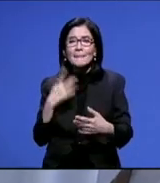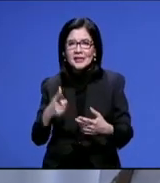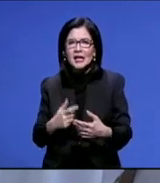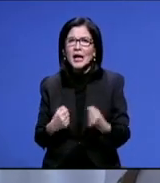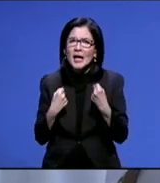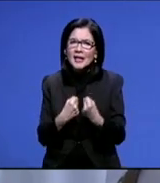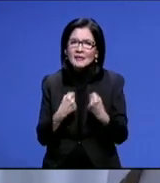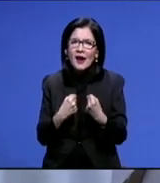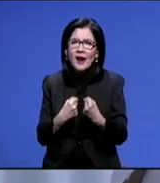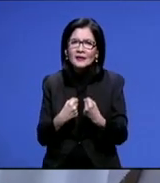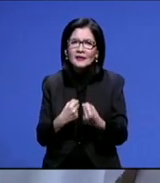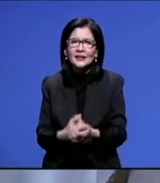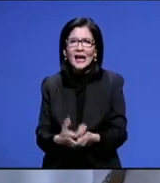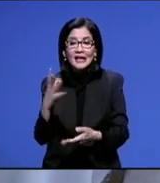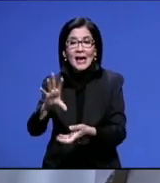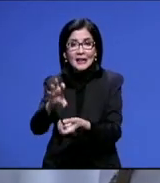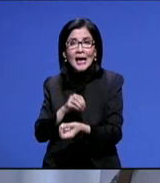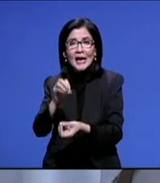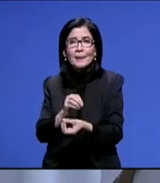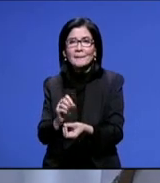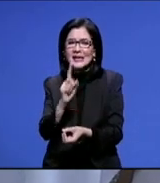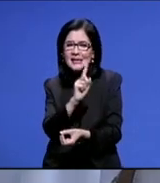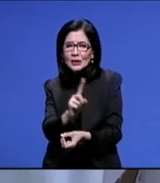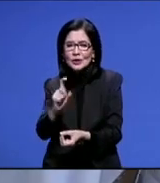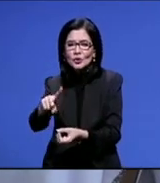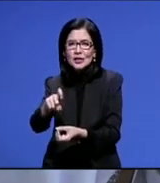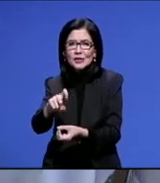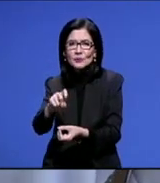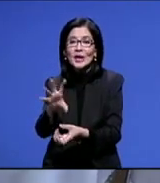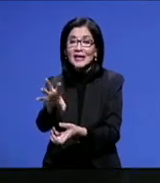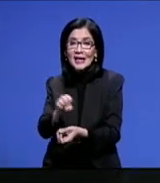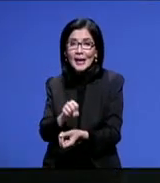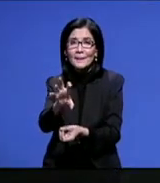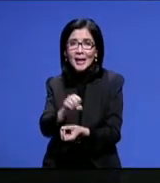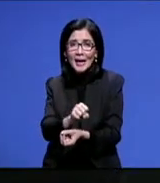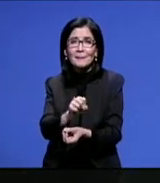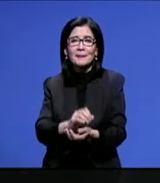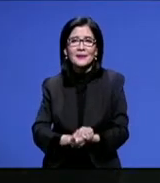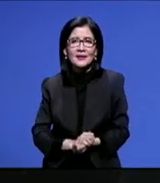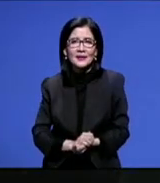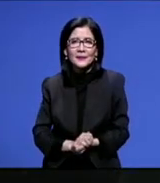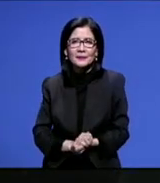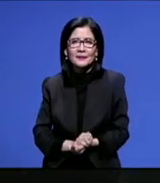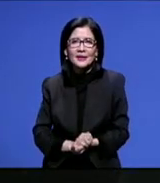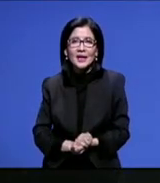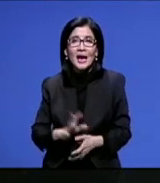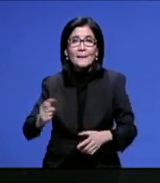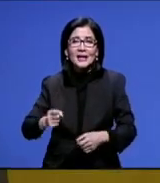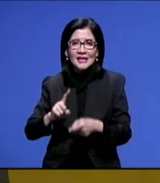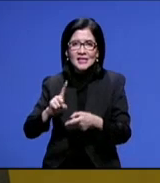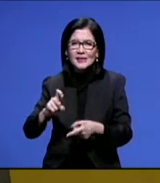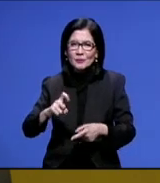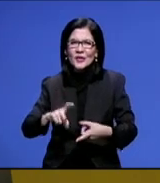mana kami menangkap satu persatu semut dengan cara yang manual. Berkat semut yang setia